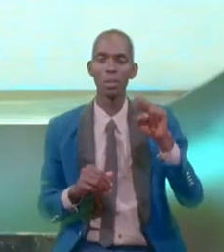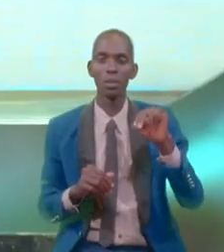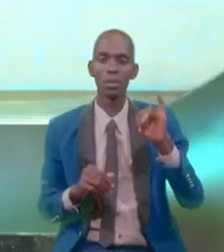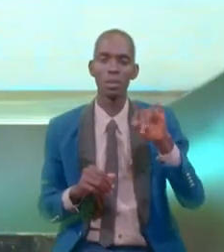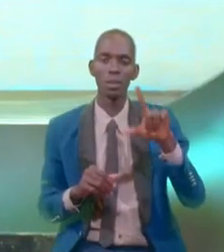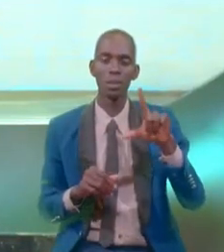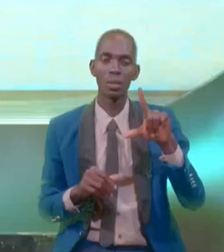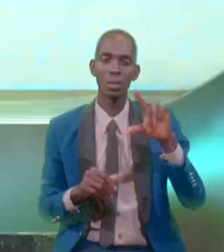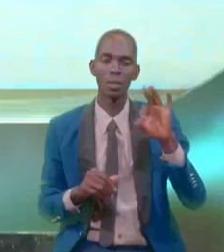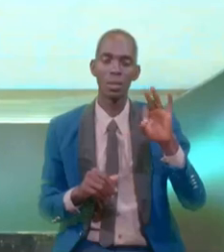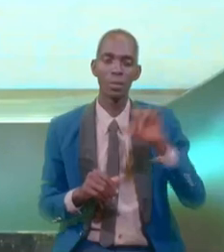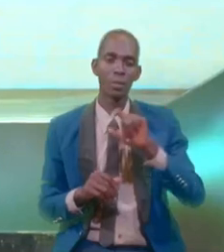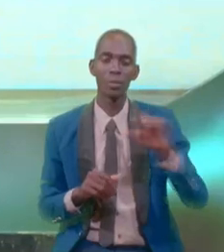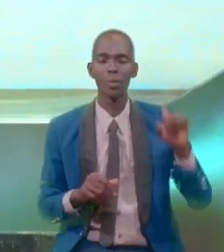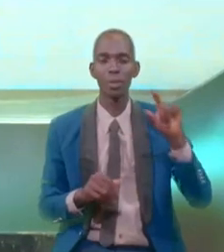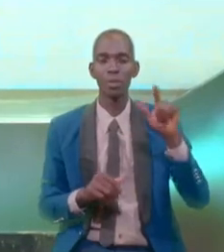9.